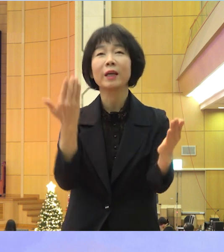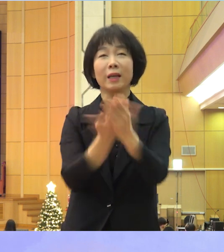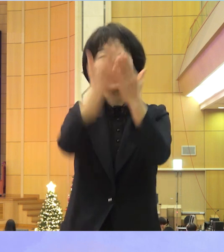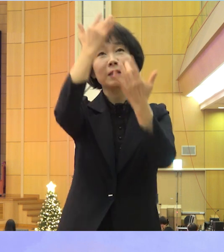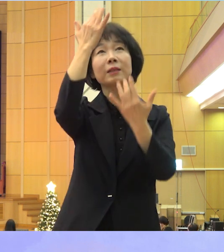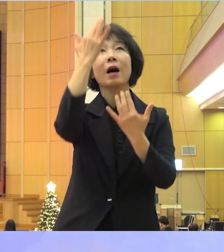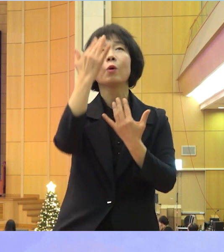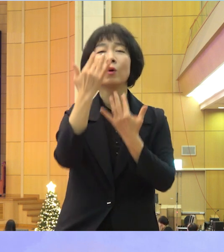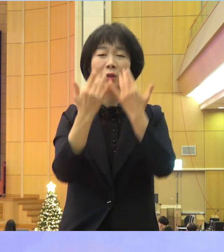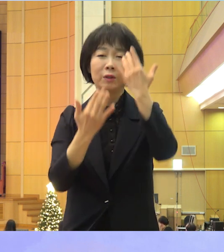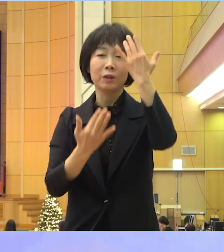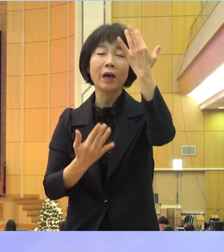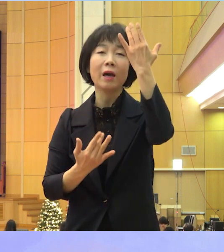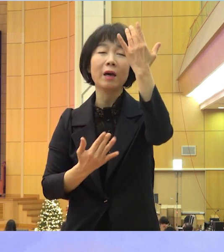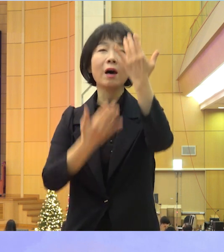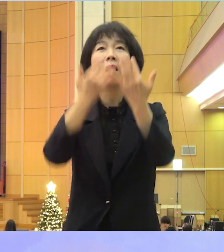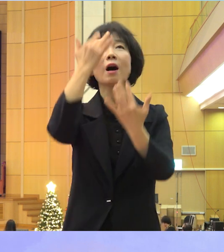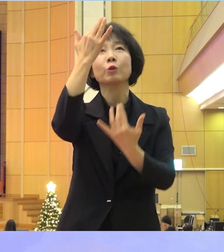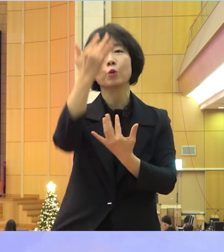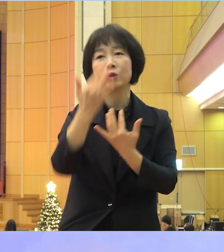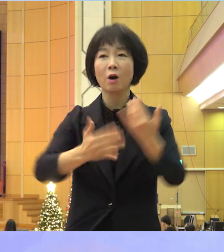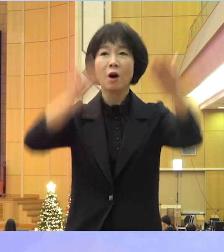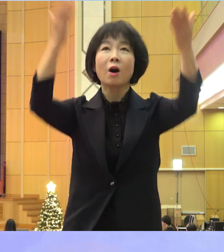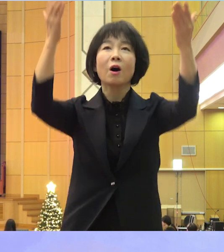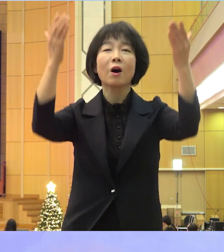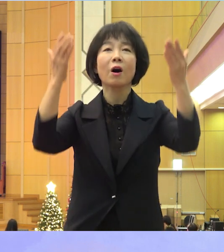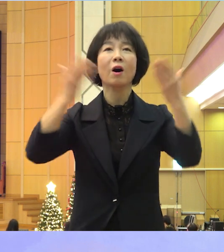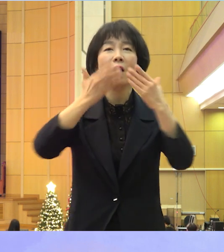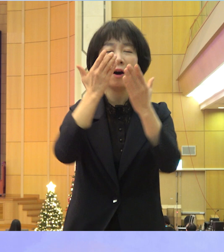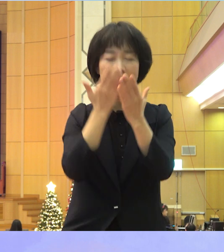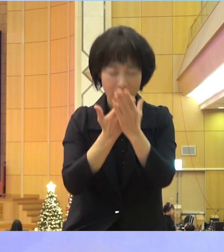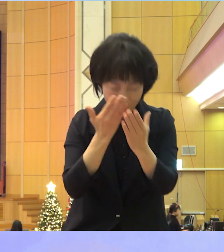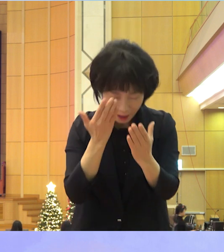부흥의 불길 타오르게 하소서.